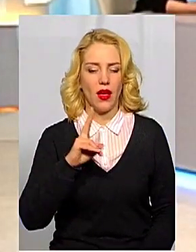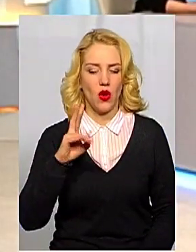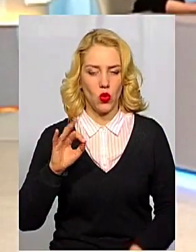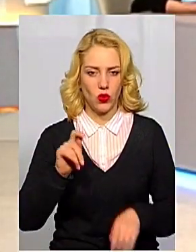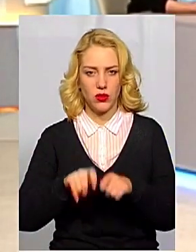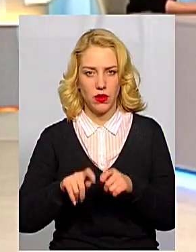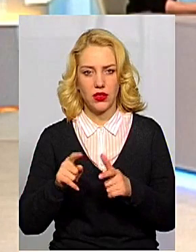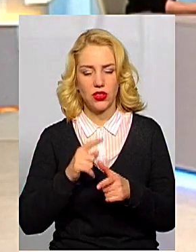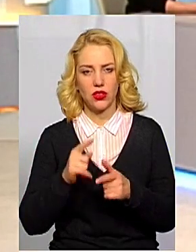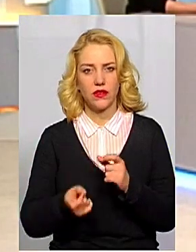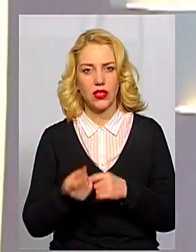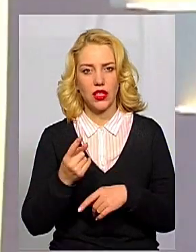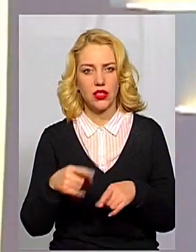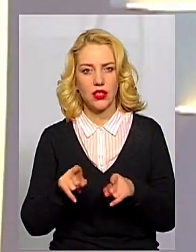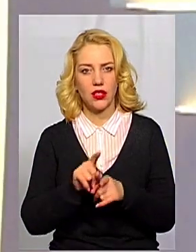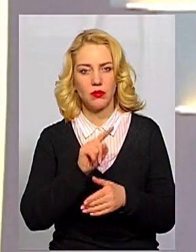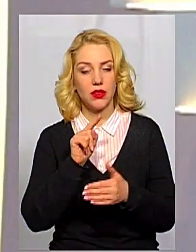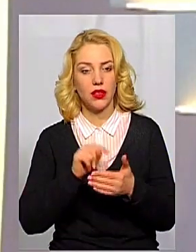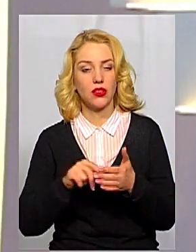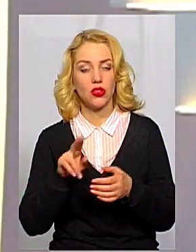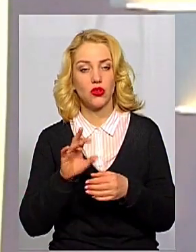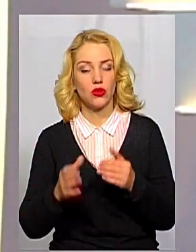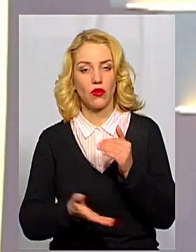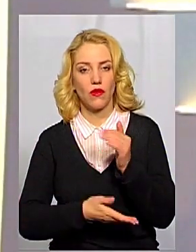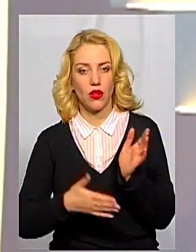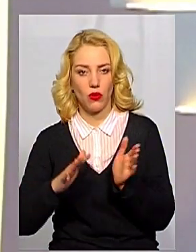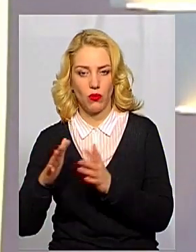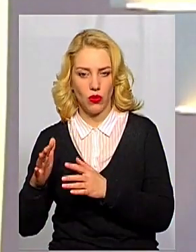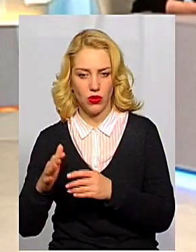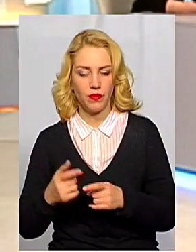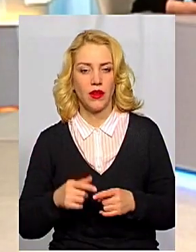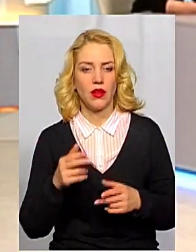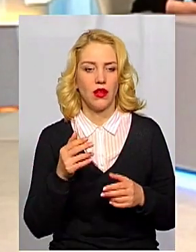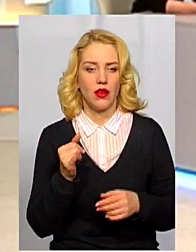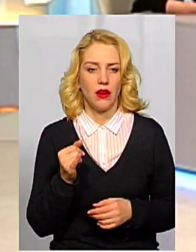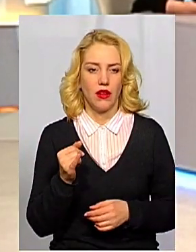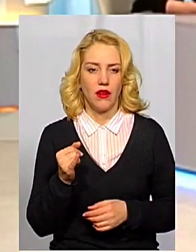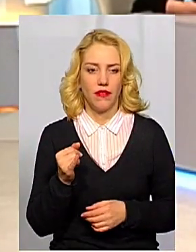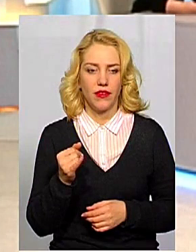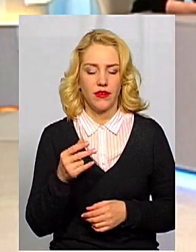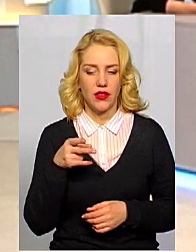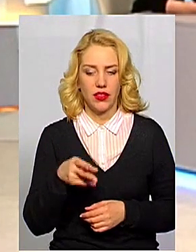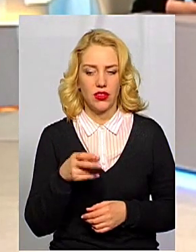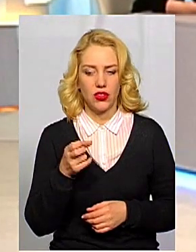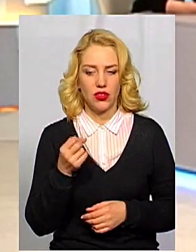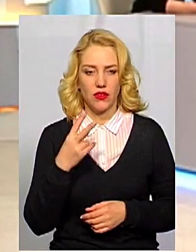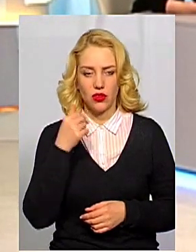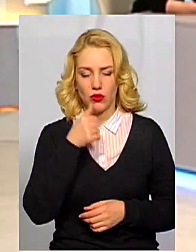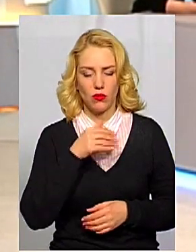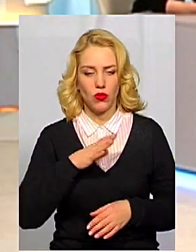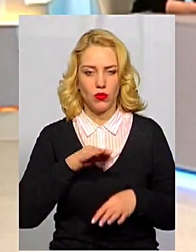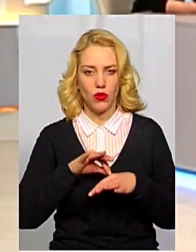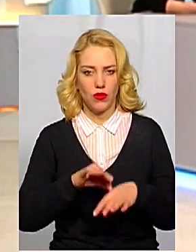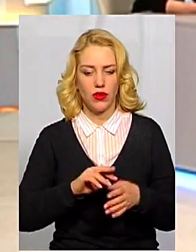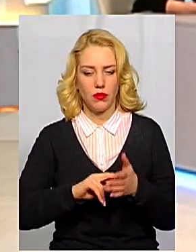питання стосовно тих вирубок, які ми щойно бачили? Так, в 2018 році в березні було